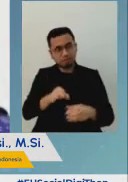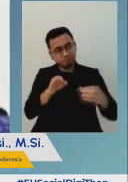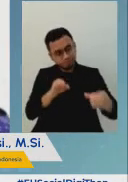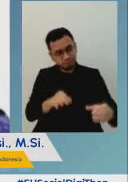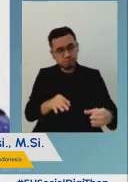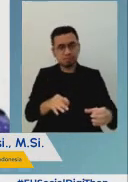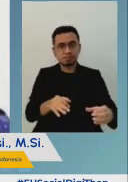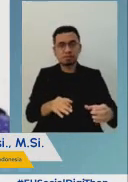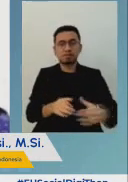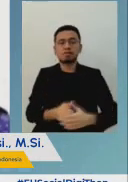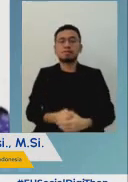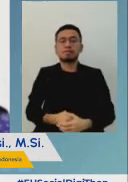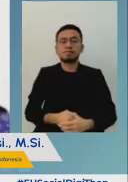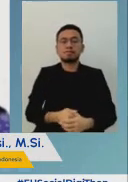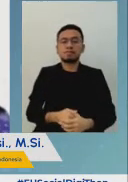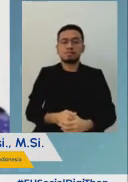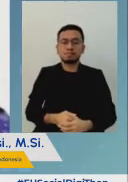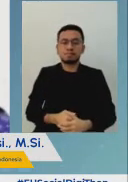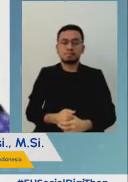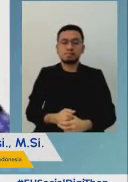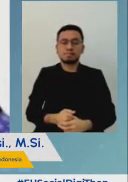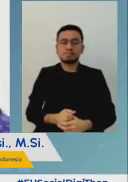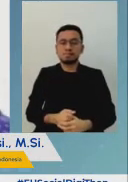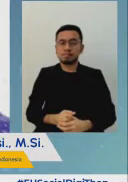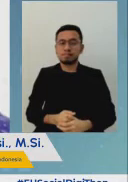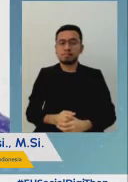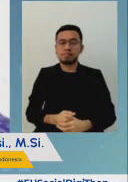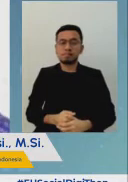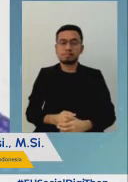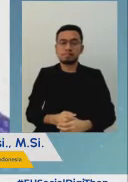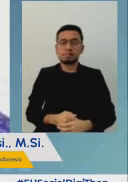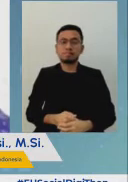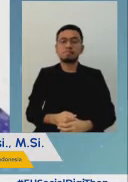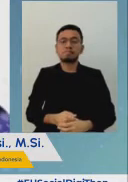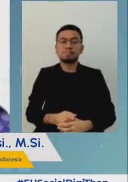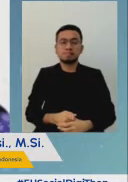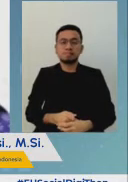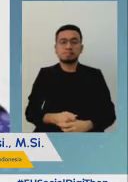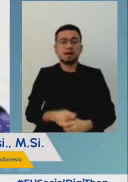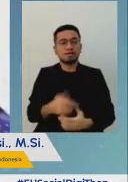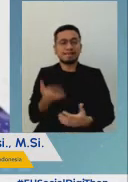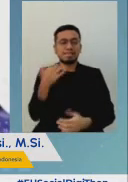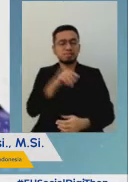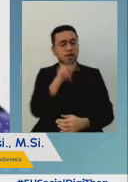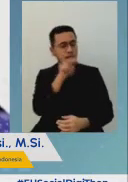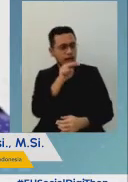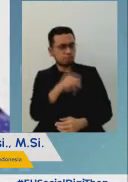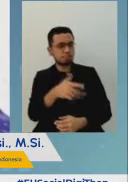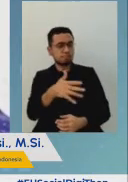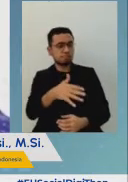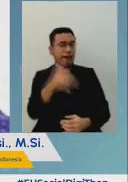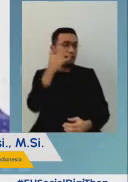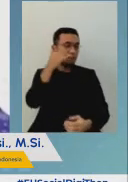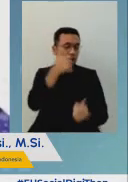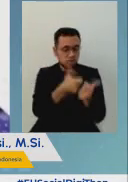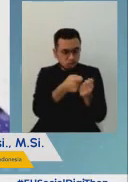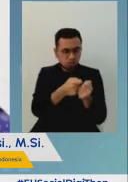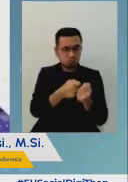terus ketika baca gadget kamu, misalnya seperti itu ya. Nah, kemudian kita juga bisa